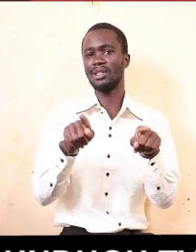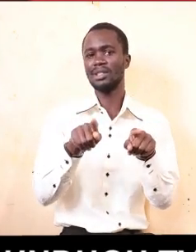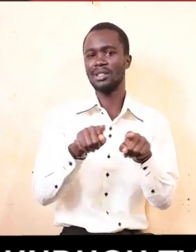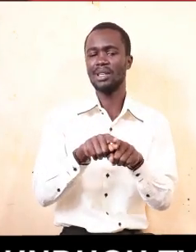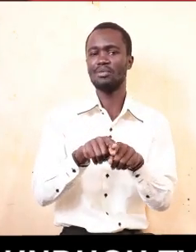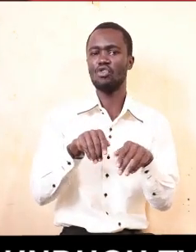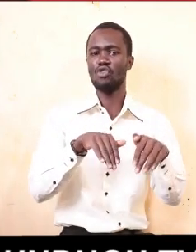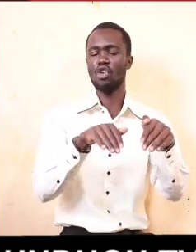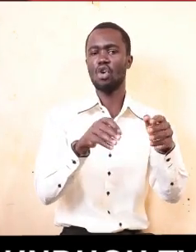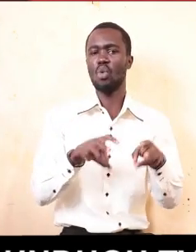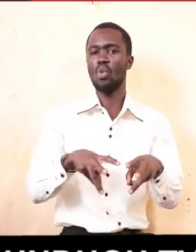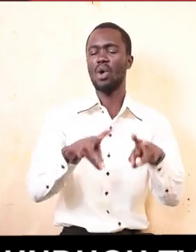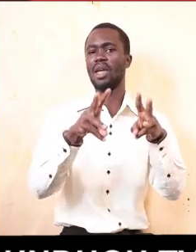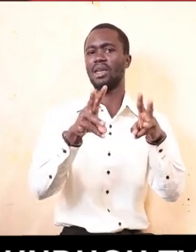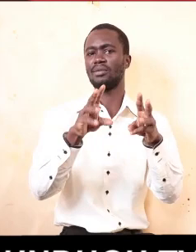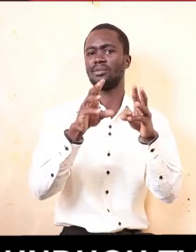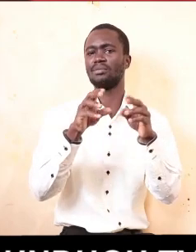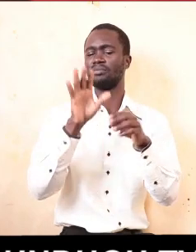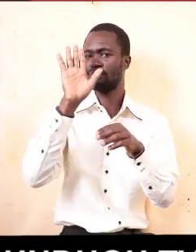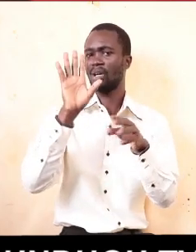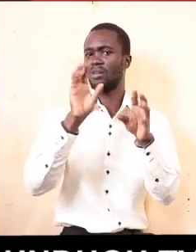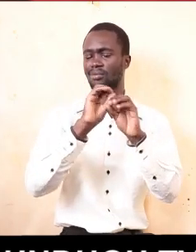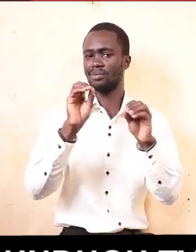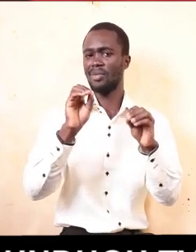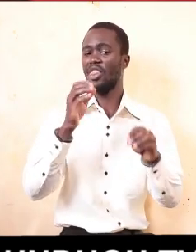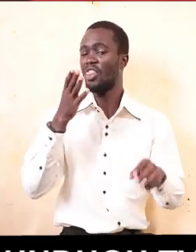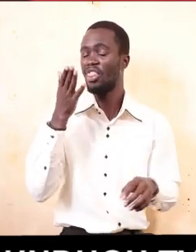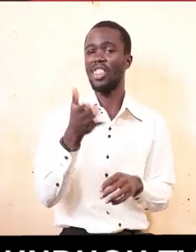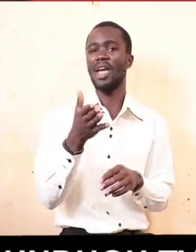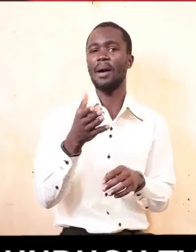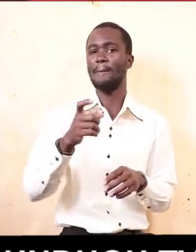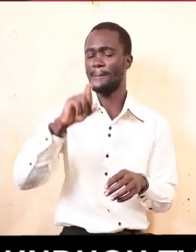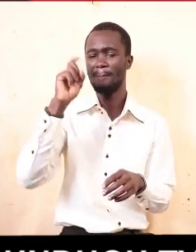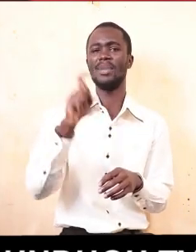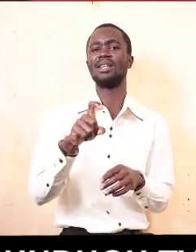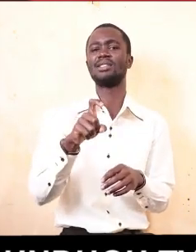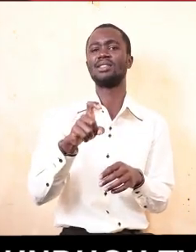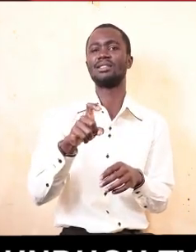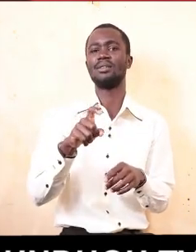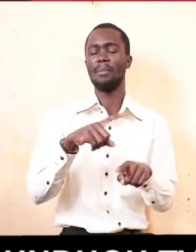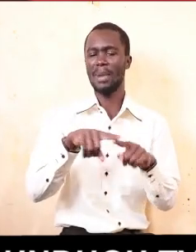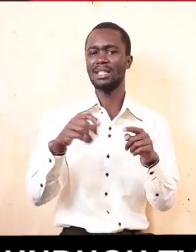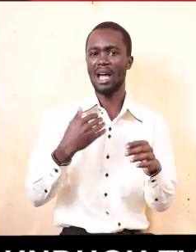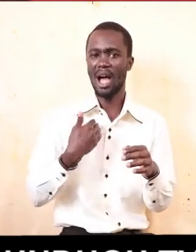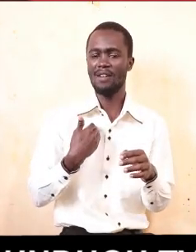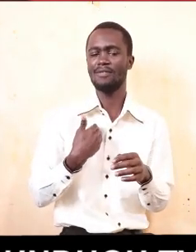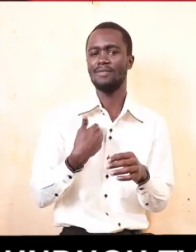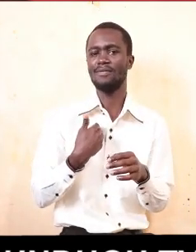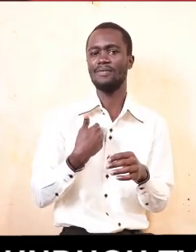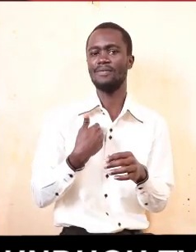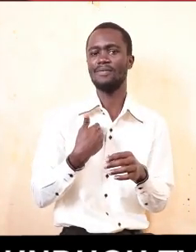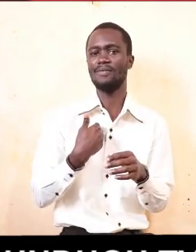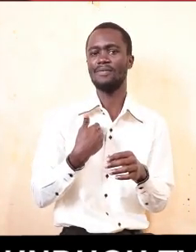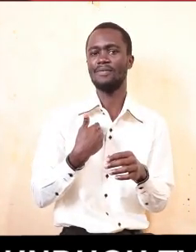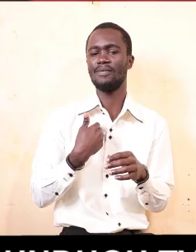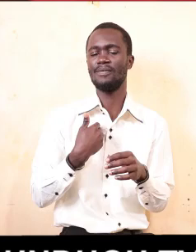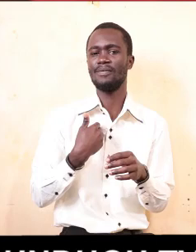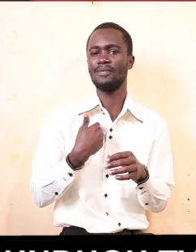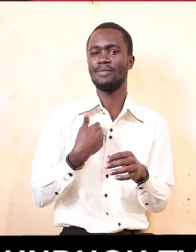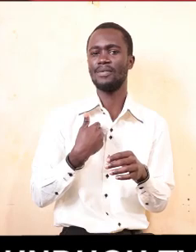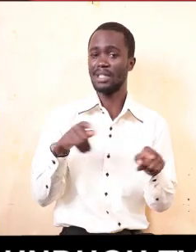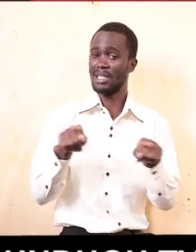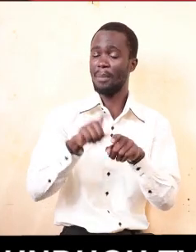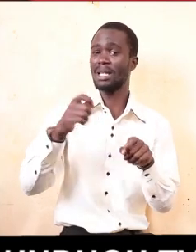njia zake ni hakika. Kwa hivyo ni iko na ni lazima kuwe na hukumu. Na hata hivyo sio